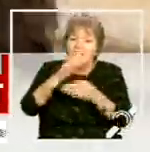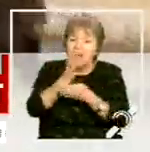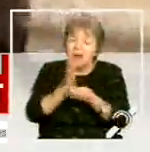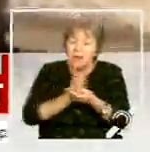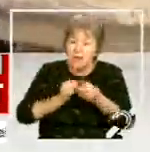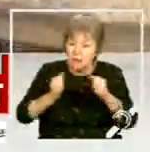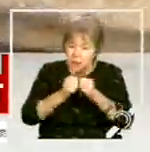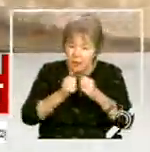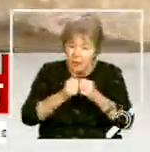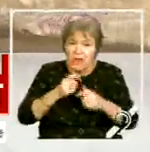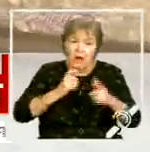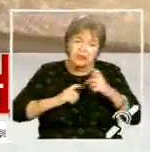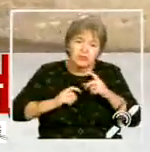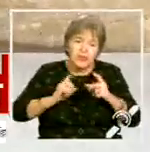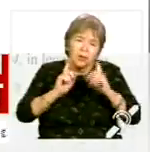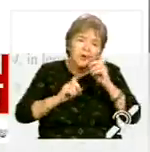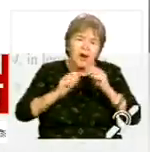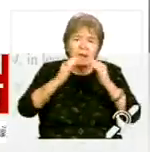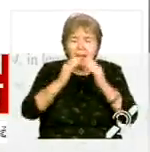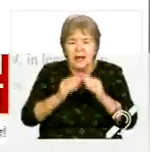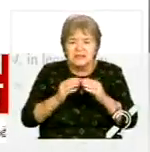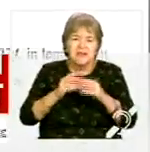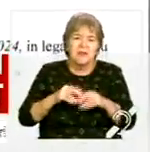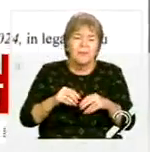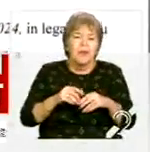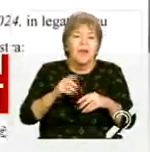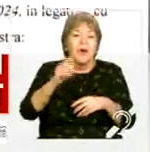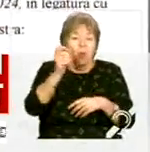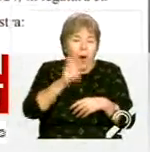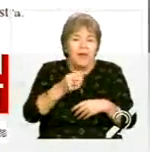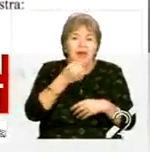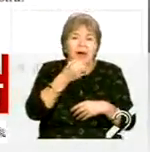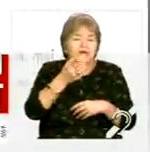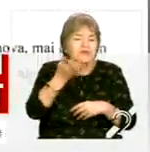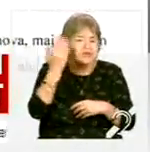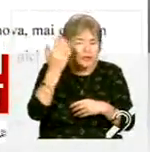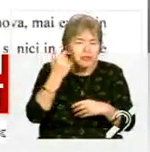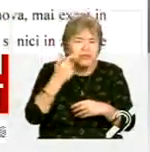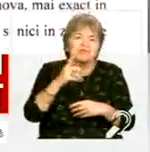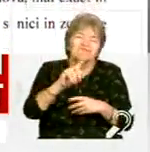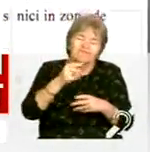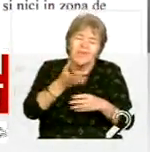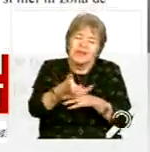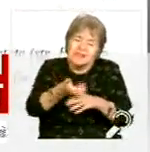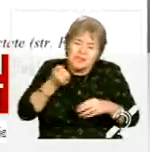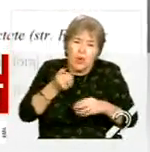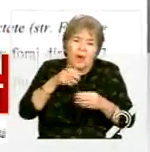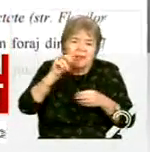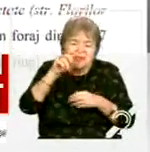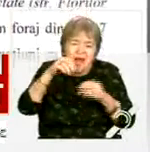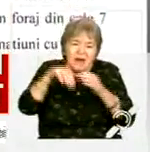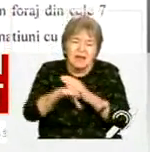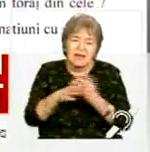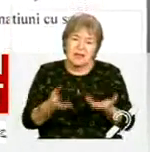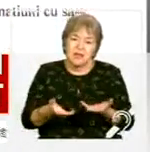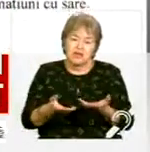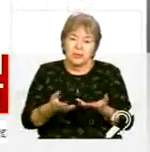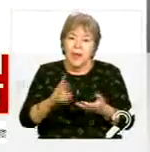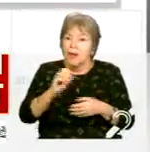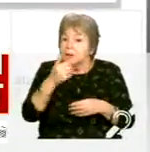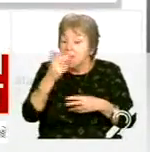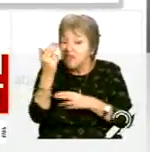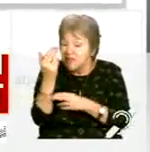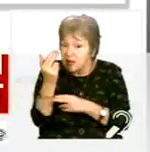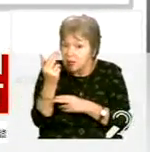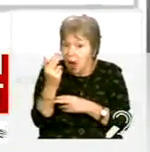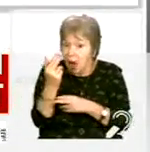care au afectat câteva gospodării și case. Atunci oamenii susțineau că de vină ar fi exploatările de la Salina din zonă, fapt infirmat de compania